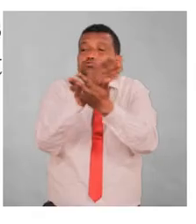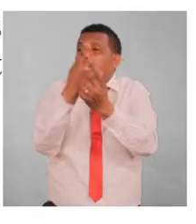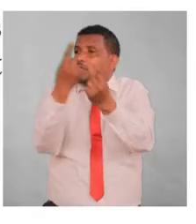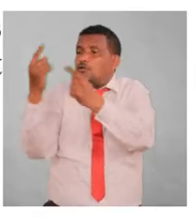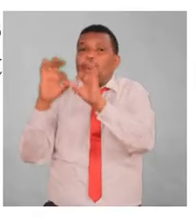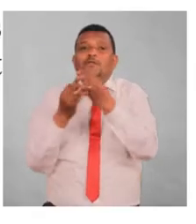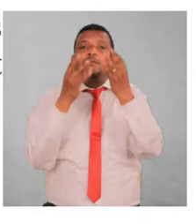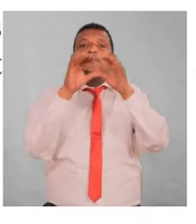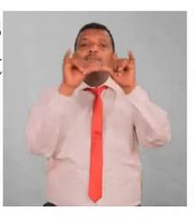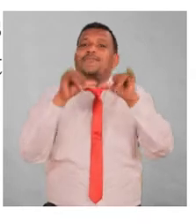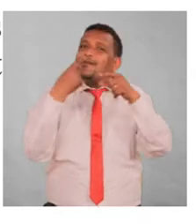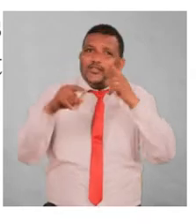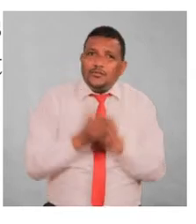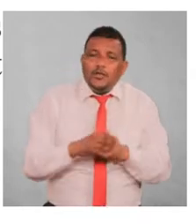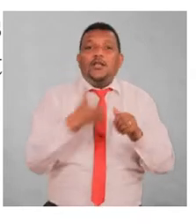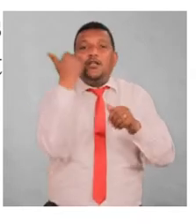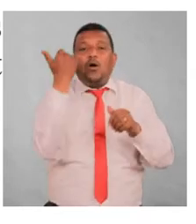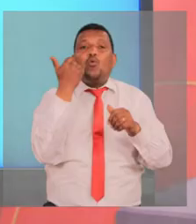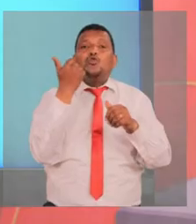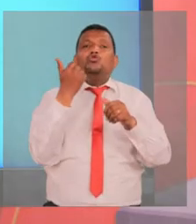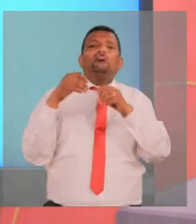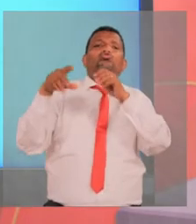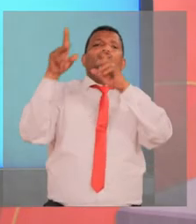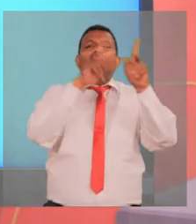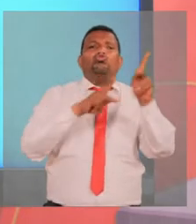ना भूलें और